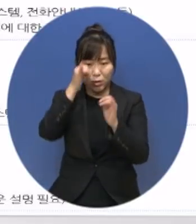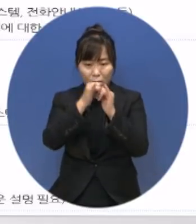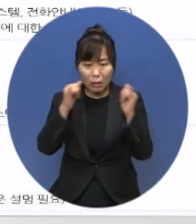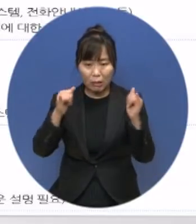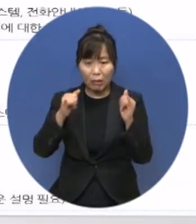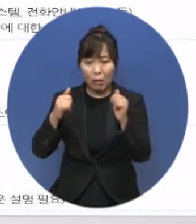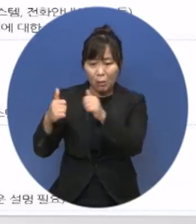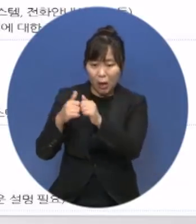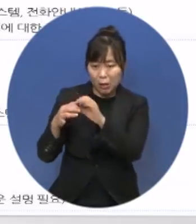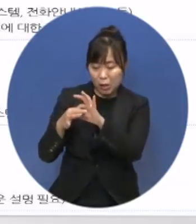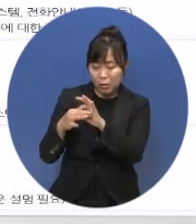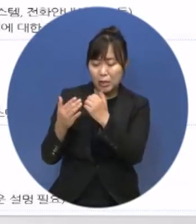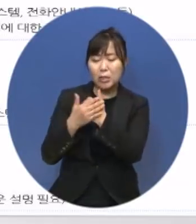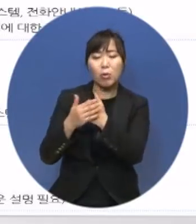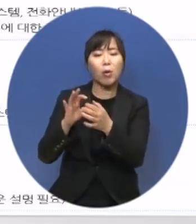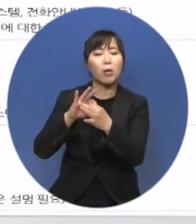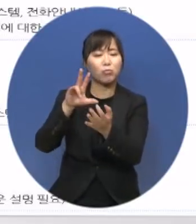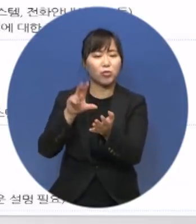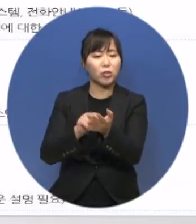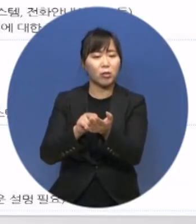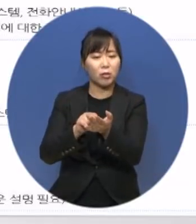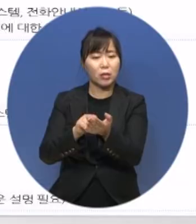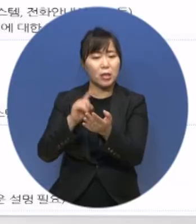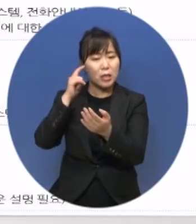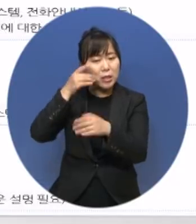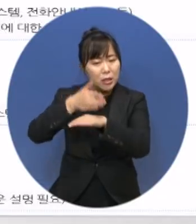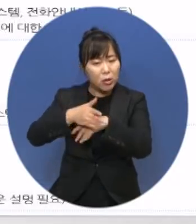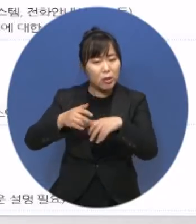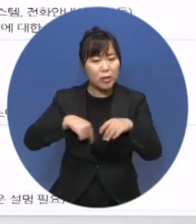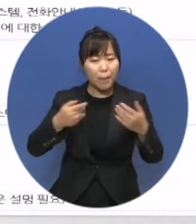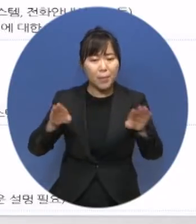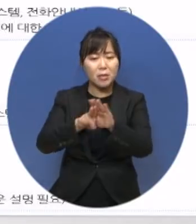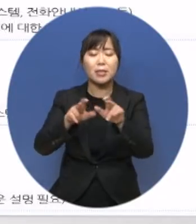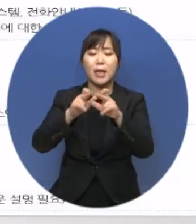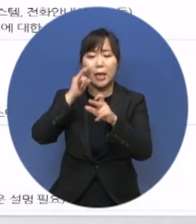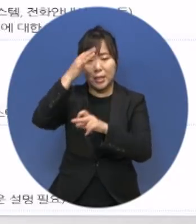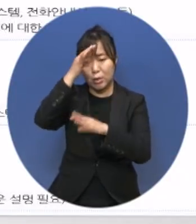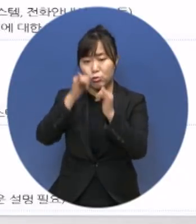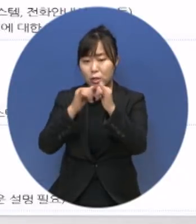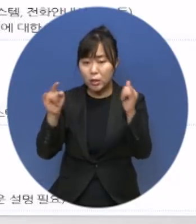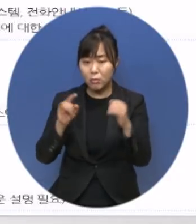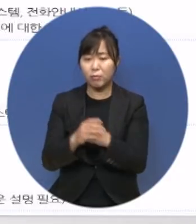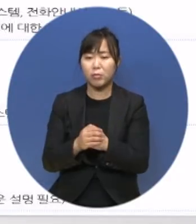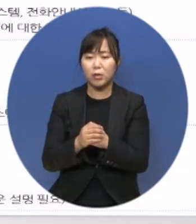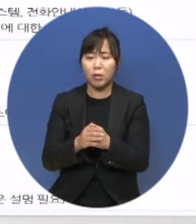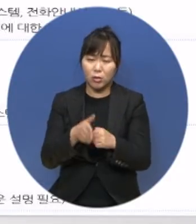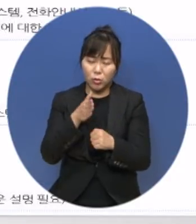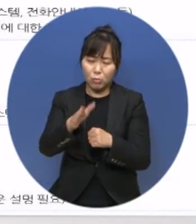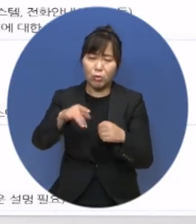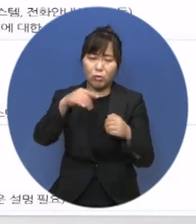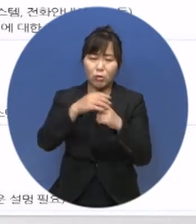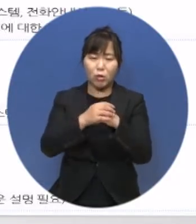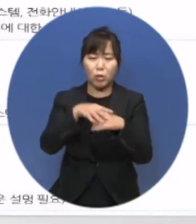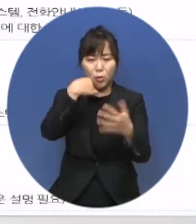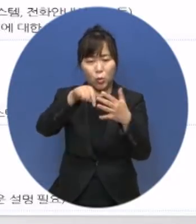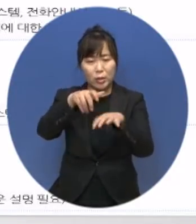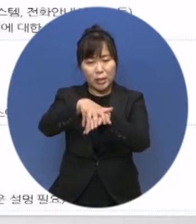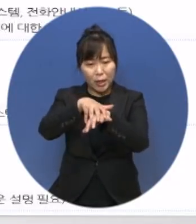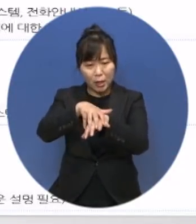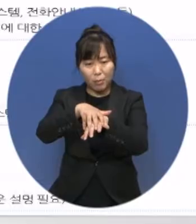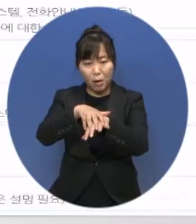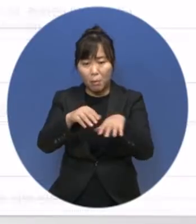매개자 양성 및 지원의 문제, 지적 자폐성 장애예술인은 장애예술의 전문적인 교육체계 및 로드맵 필요에